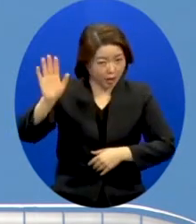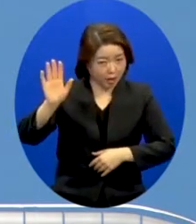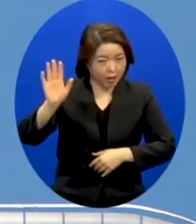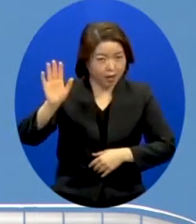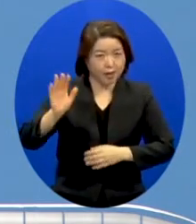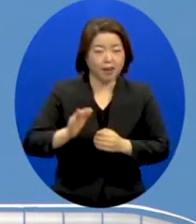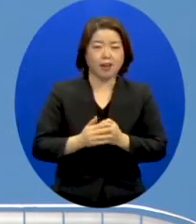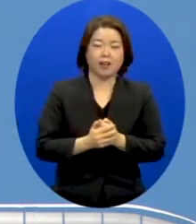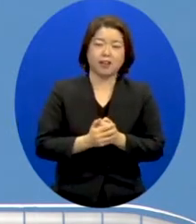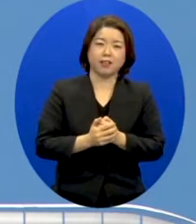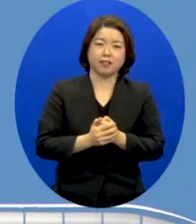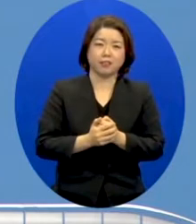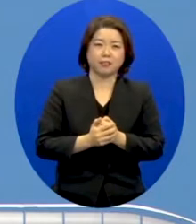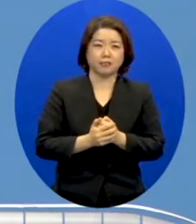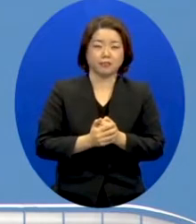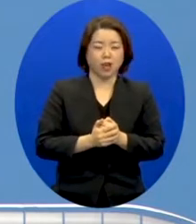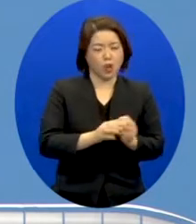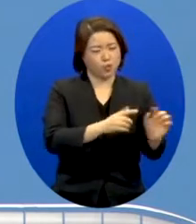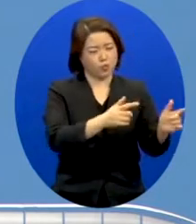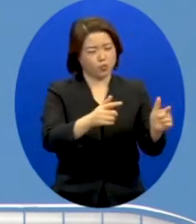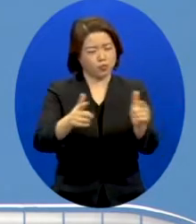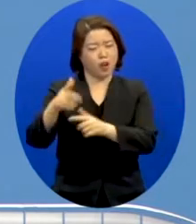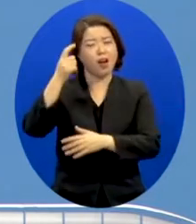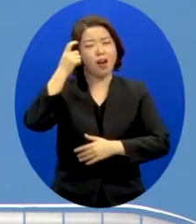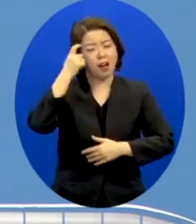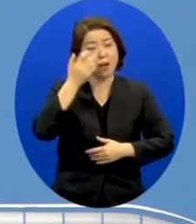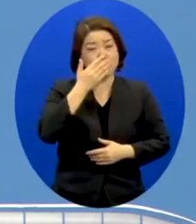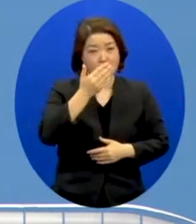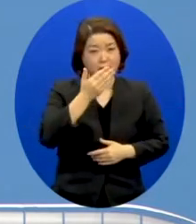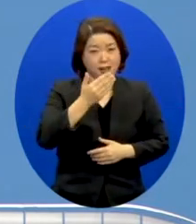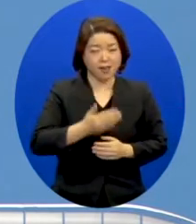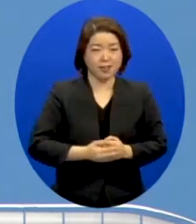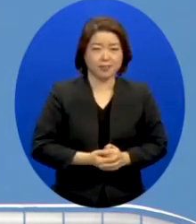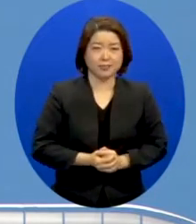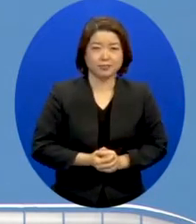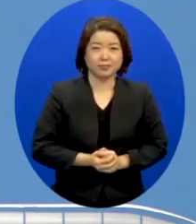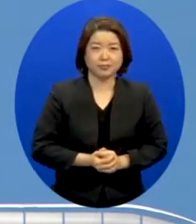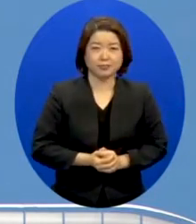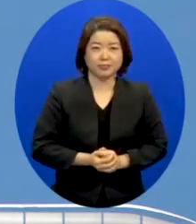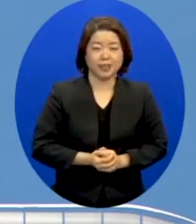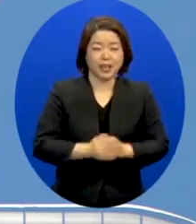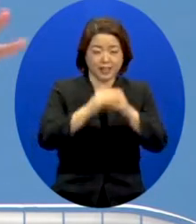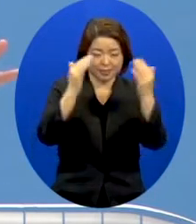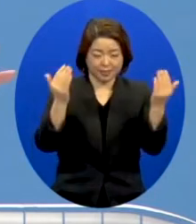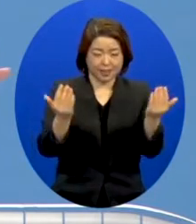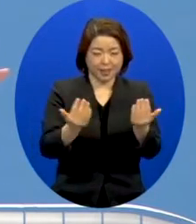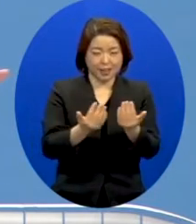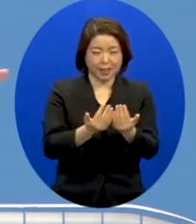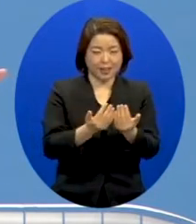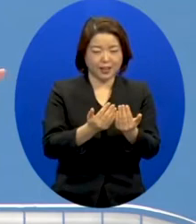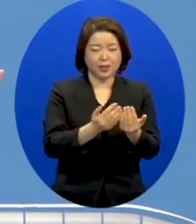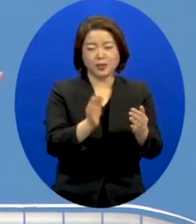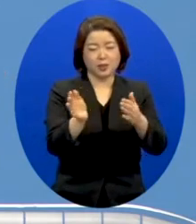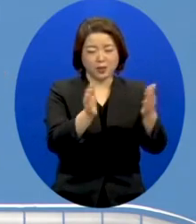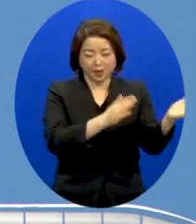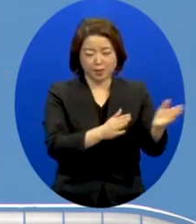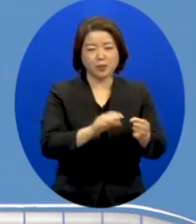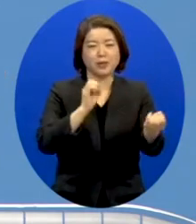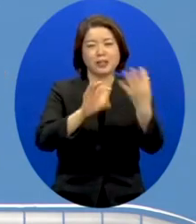나가는 걸까 뭐 여러가지 생각을 하실 수 있는데 사실 답은 하나밖에 없습니다